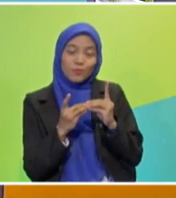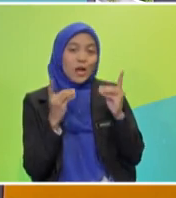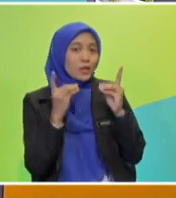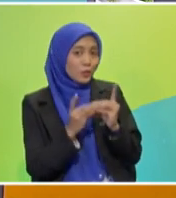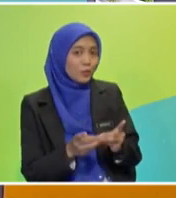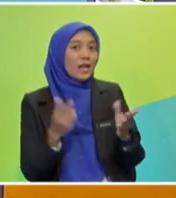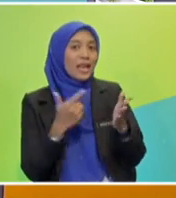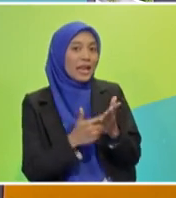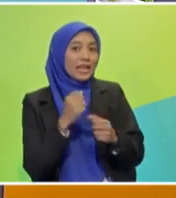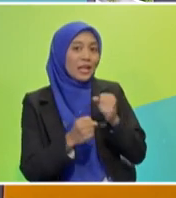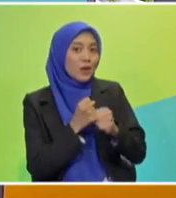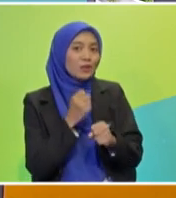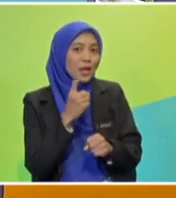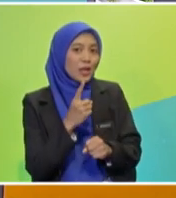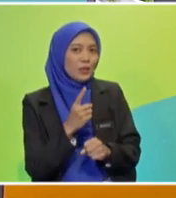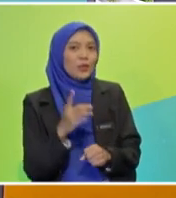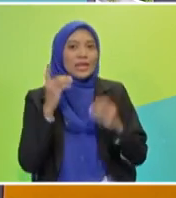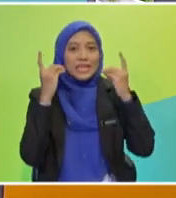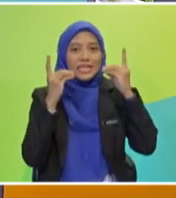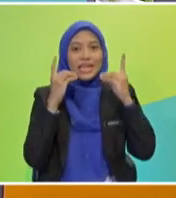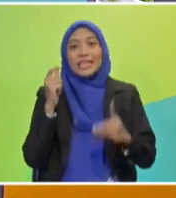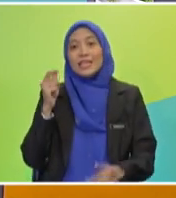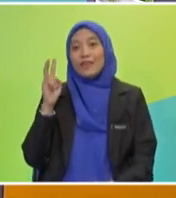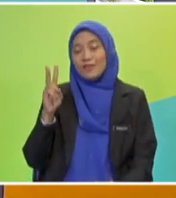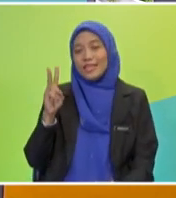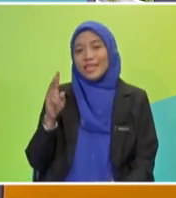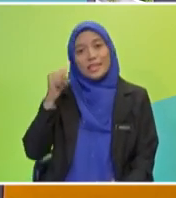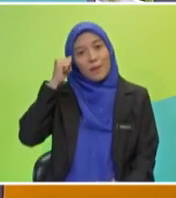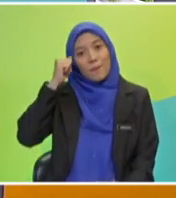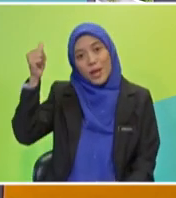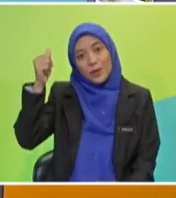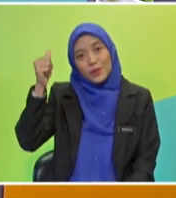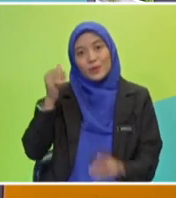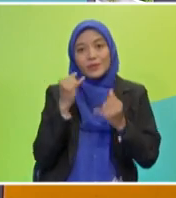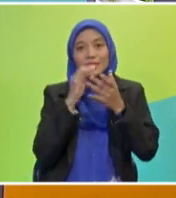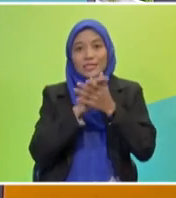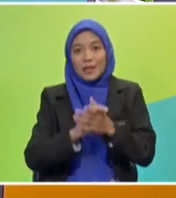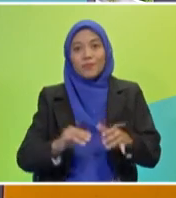menonton tahap 1 di Didik TV KPM. Saya Syamira Nazir. Assalamualaikum dan salam sejahtera.